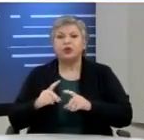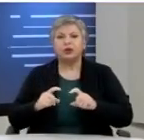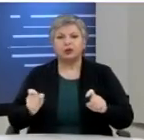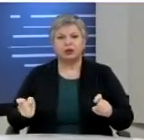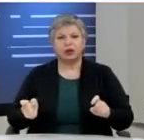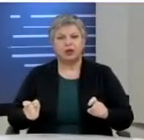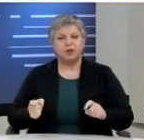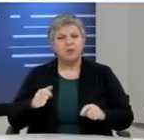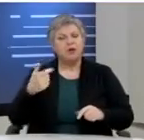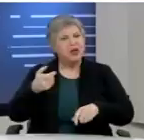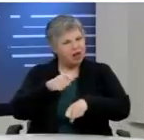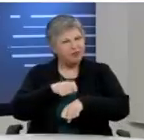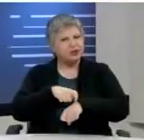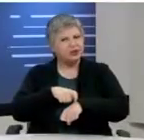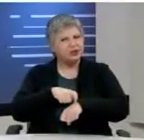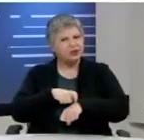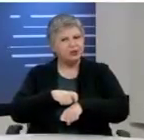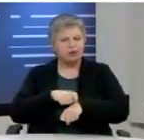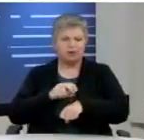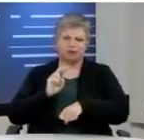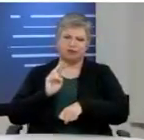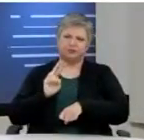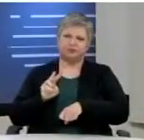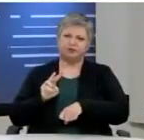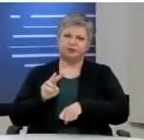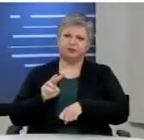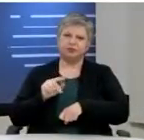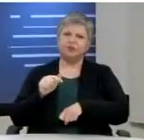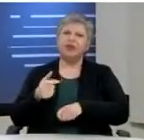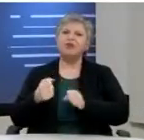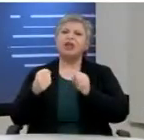στάση που θα σημαδέψει την ιστορία του.